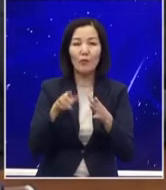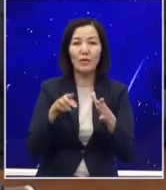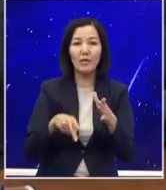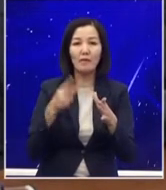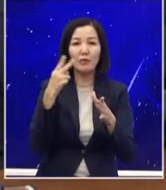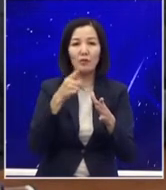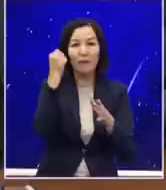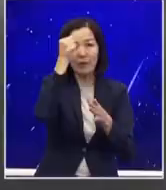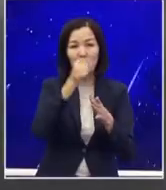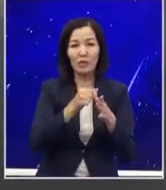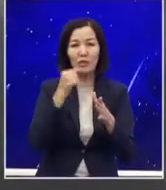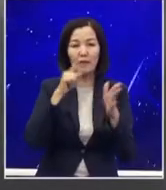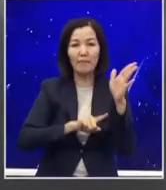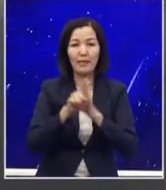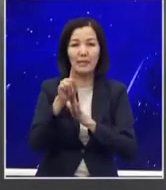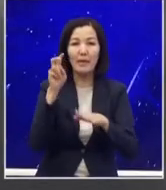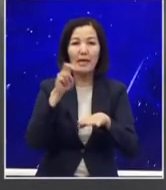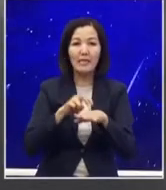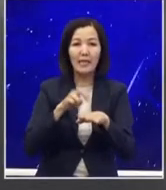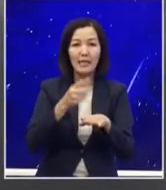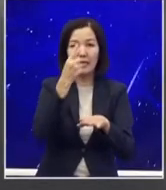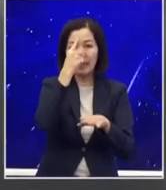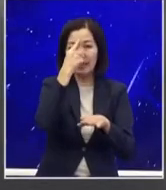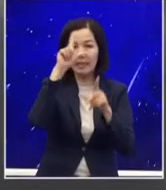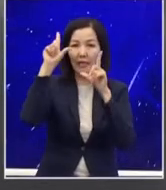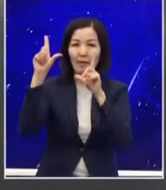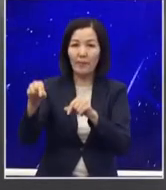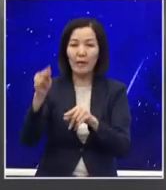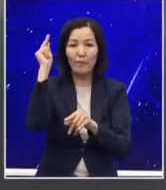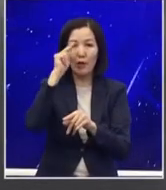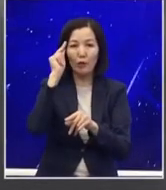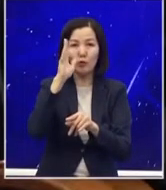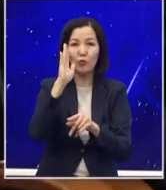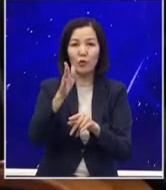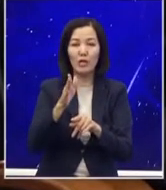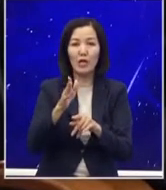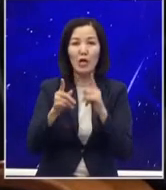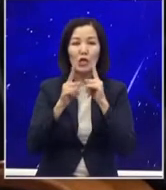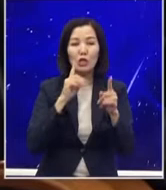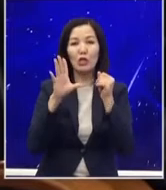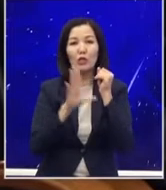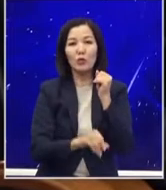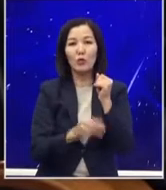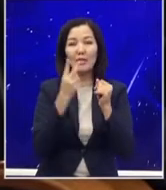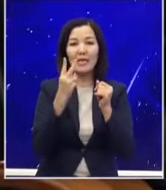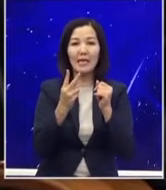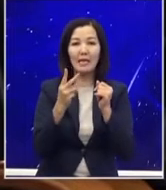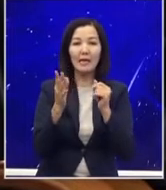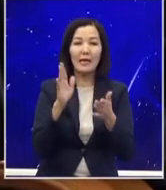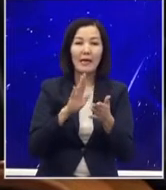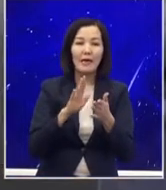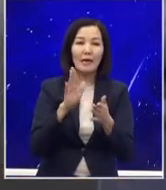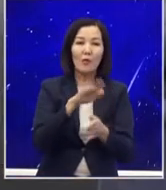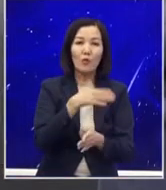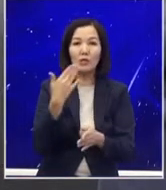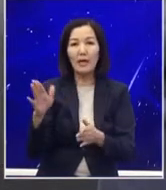2021 жылдан бастап жетісулық дәрігерлер Үндістанда біліктілікті арттыру курстарынан өтеді. Жиын соңында қос тарап өзара меморандум